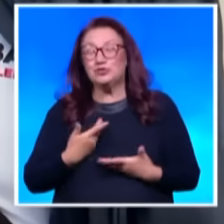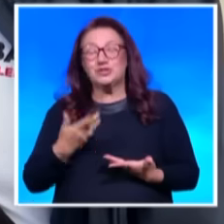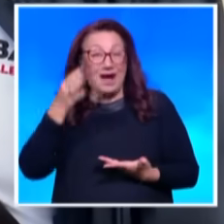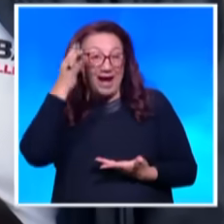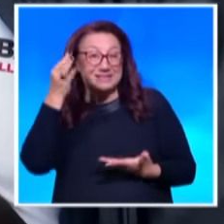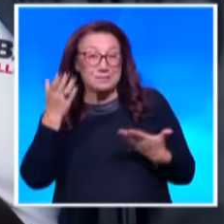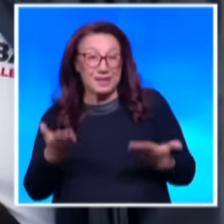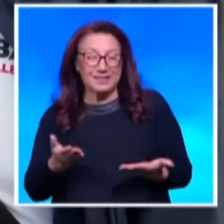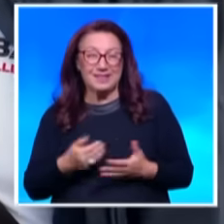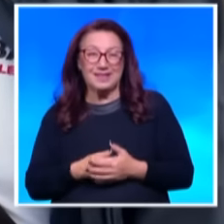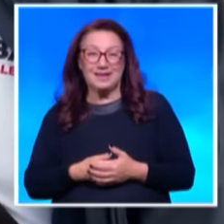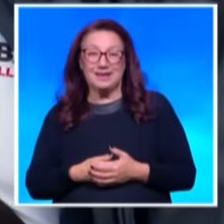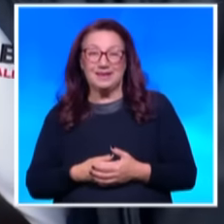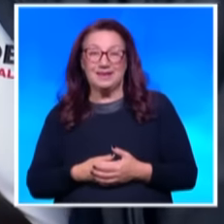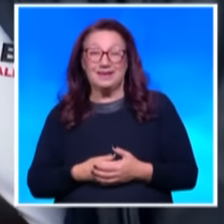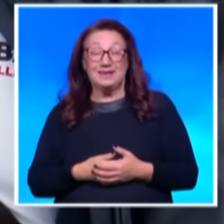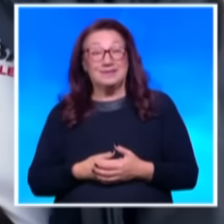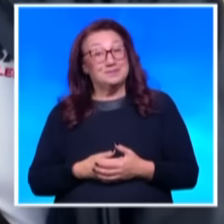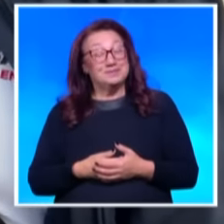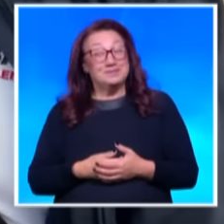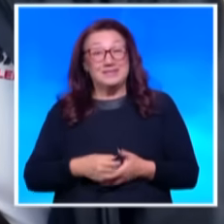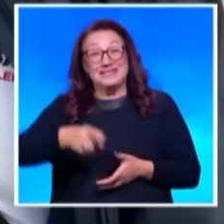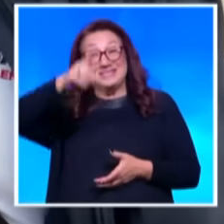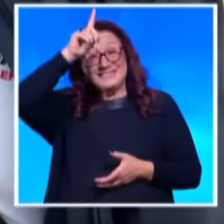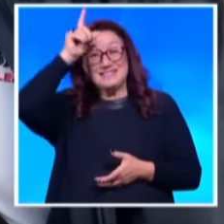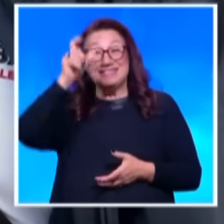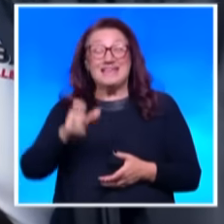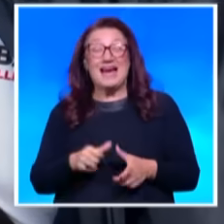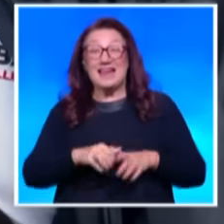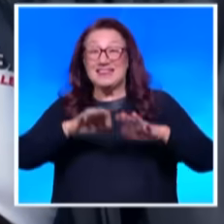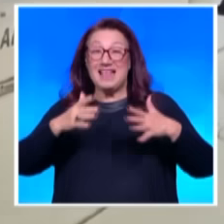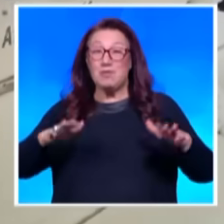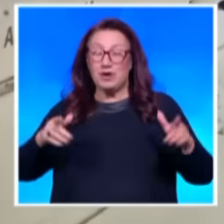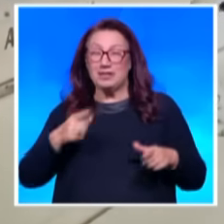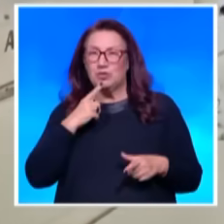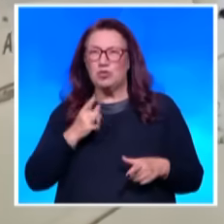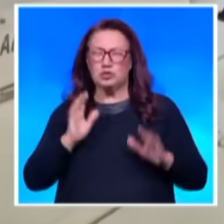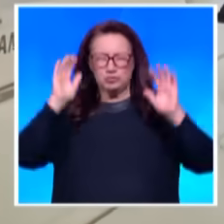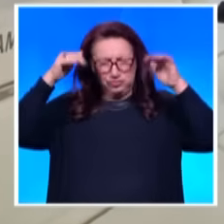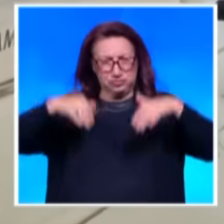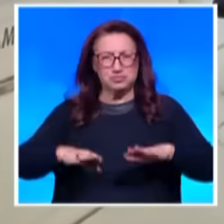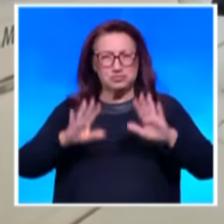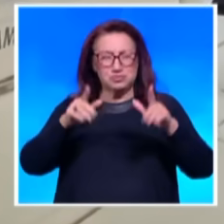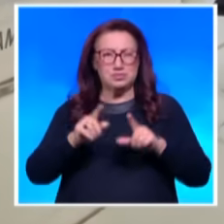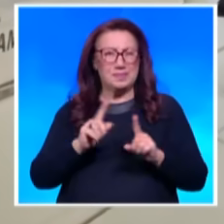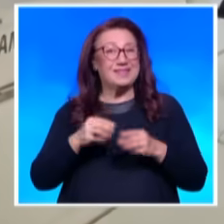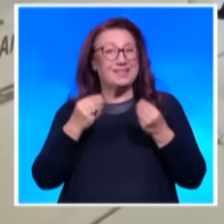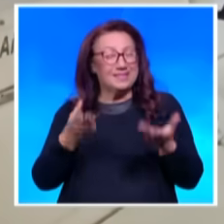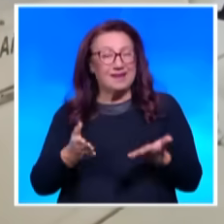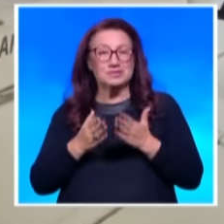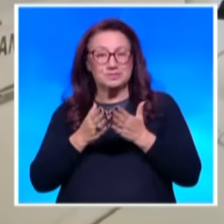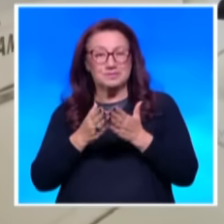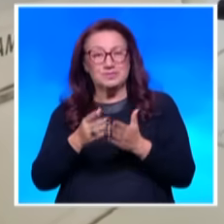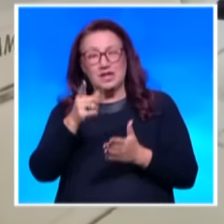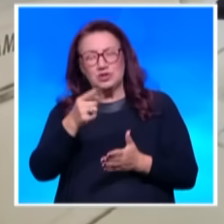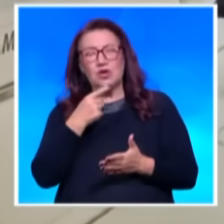Винаги Нептун може да реши, че това не е твоя момент да го постигнеш. Надворни признава, че е обещал на семейството